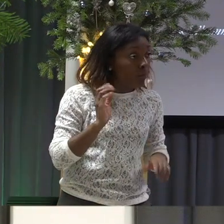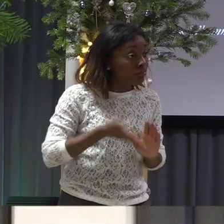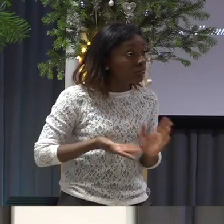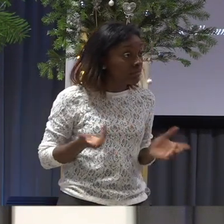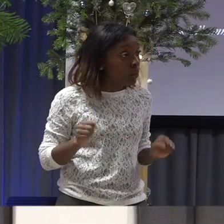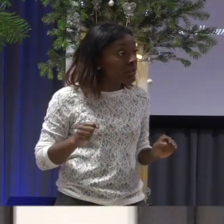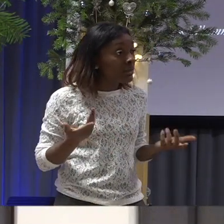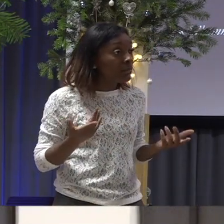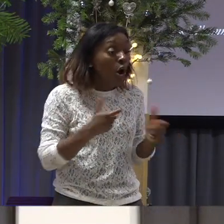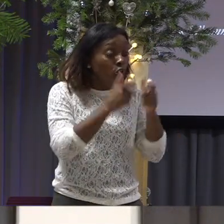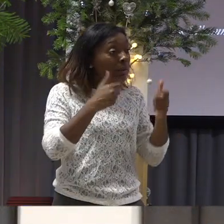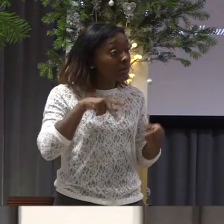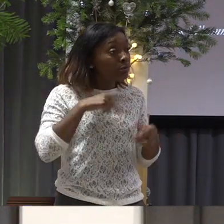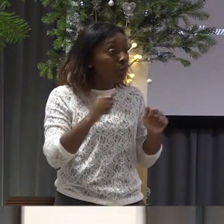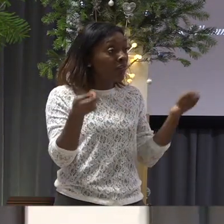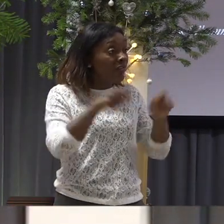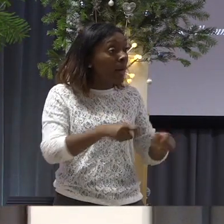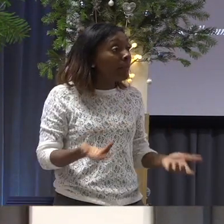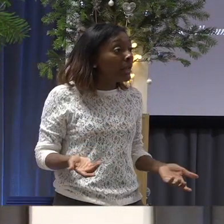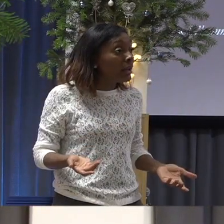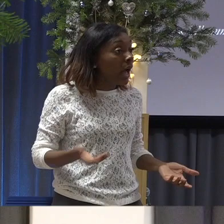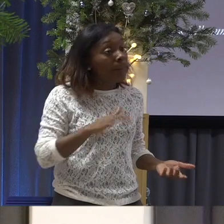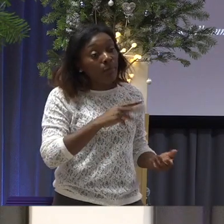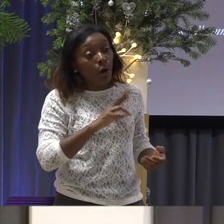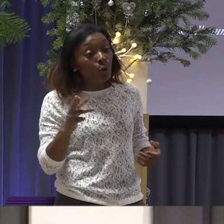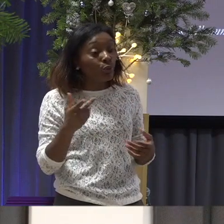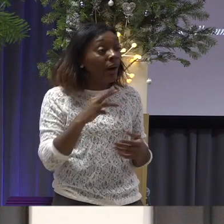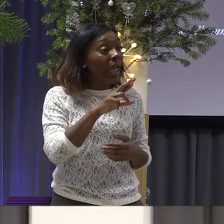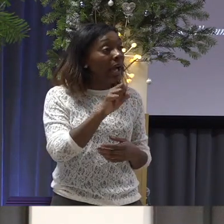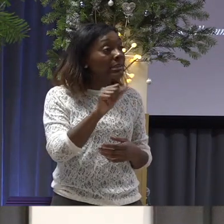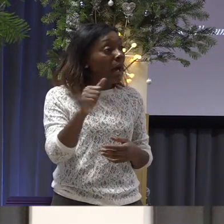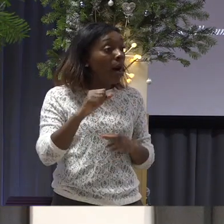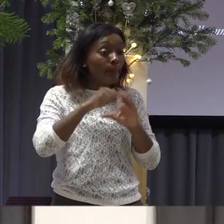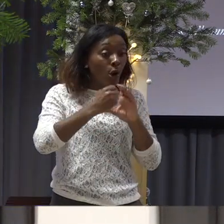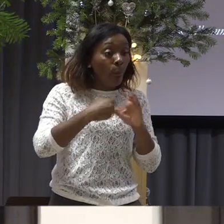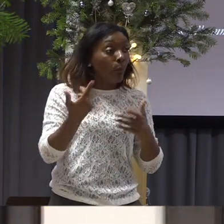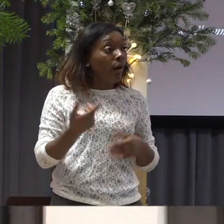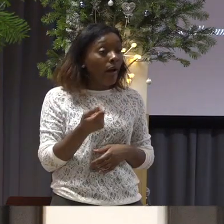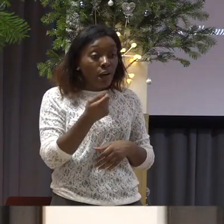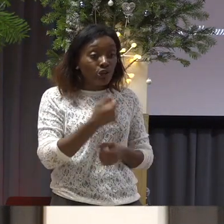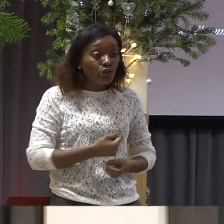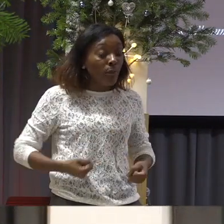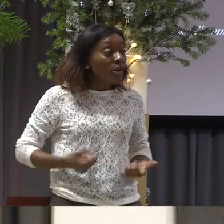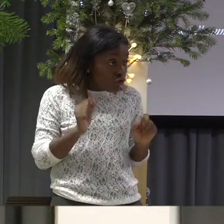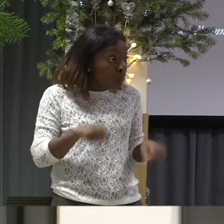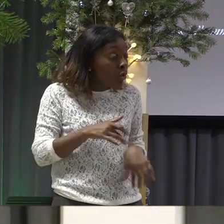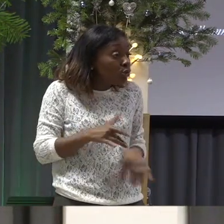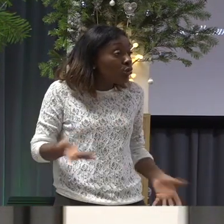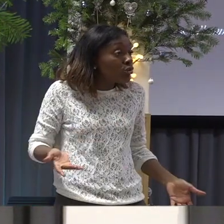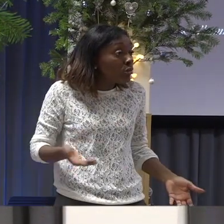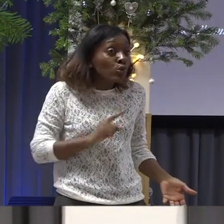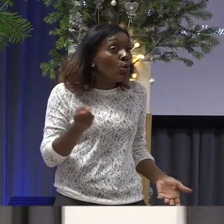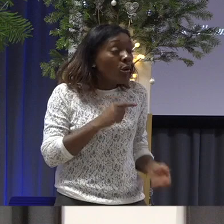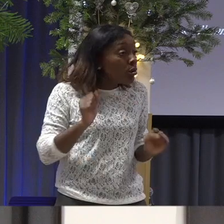La société peut fermer ses portes et puis je retourne à l'AMP, Pôle emploi. Non mais c'est ça